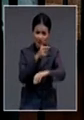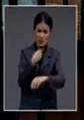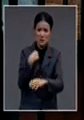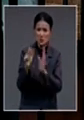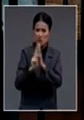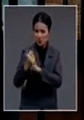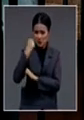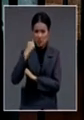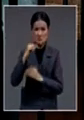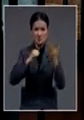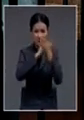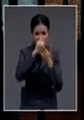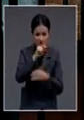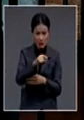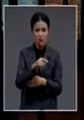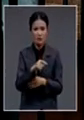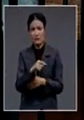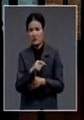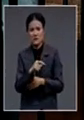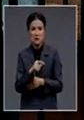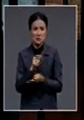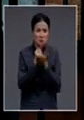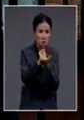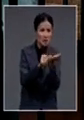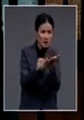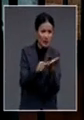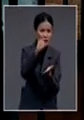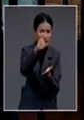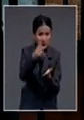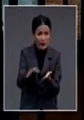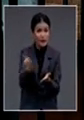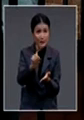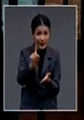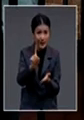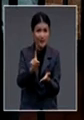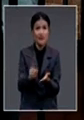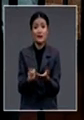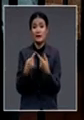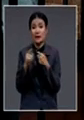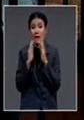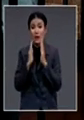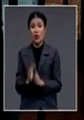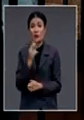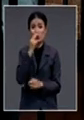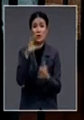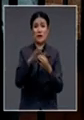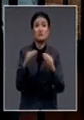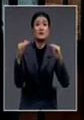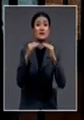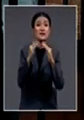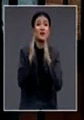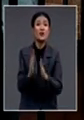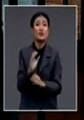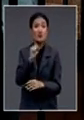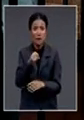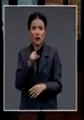เสพติดเนี่ยท้ายที่สุดมันจะเกิดความสำเร็จในการจัดการได้จริงหรือไม่ขณะเดียวกันหลายคนก็มองว่าเรื่องของสิทธิมนุษยชนเป็นสิ่งที่